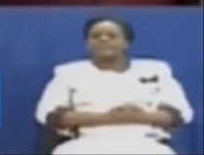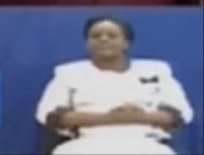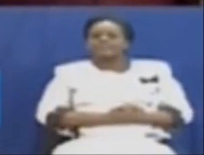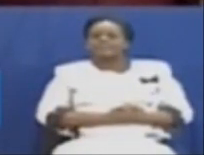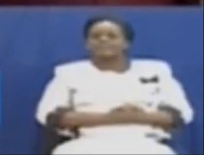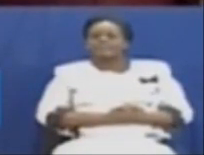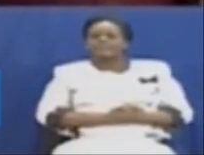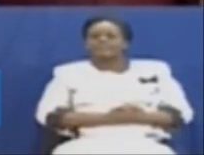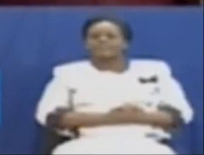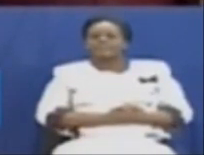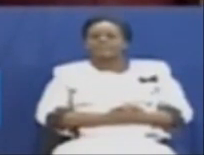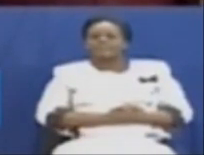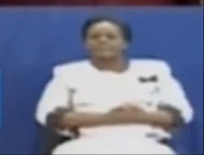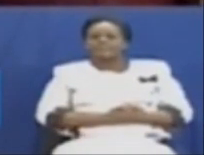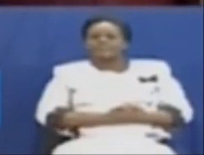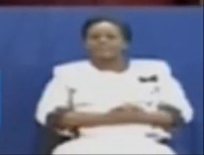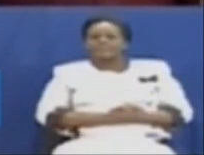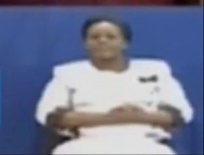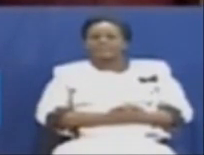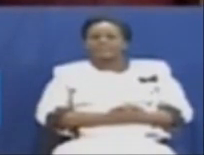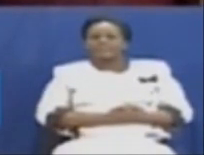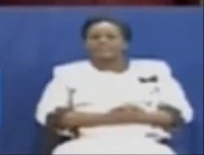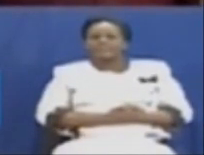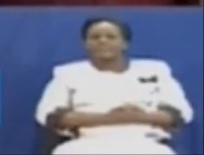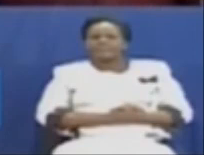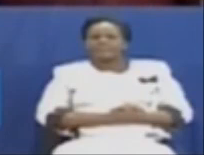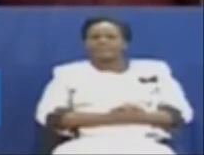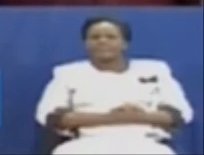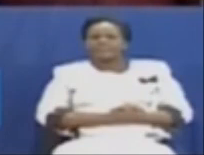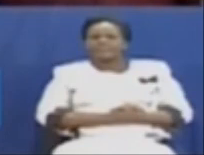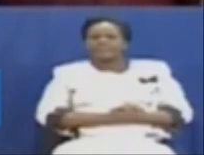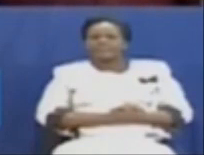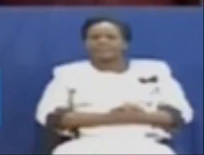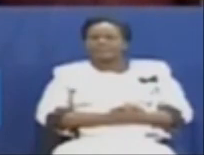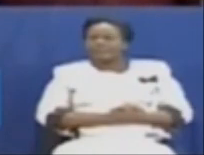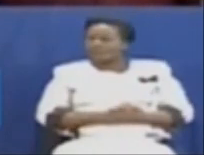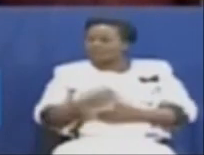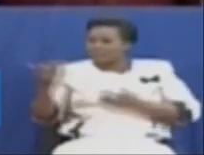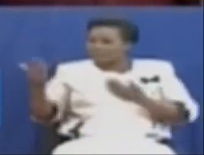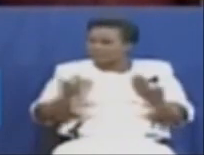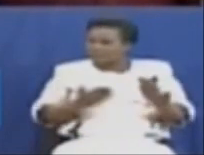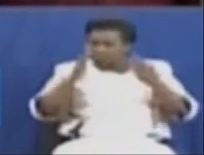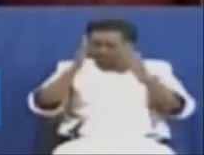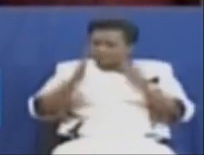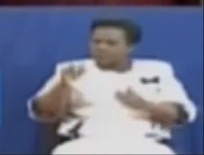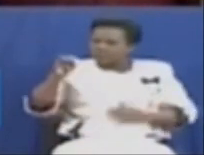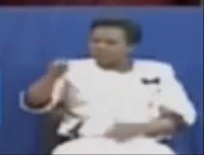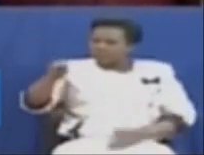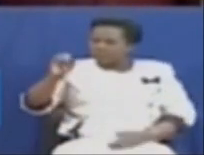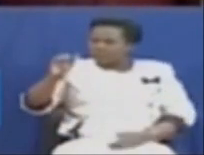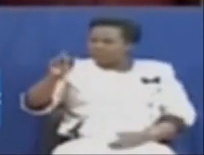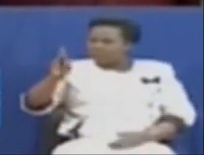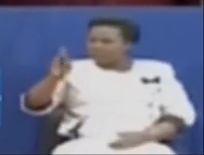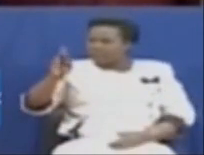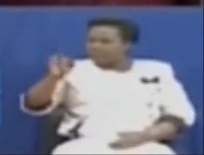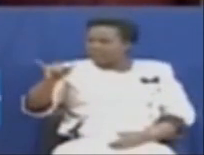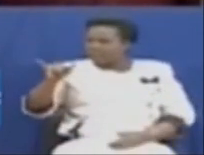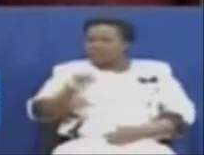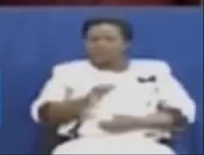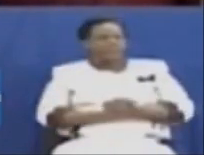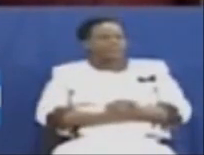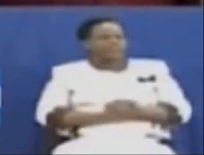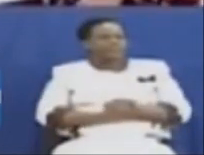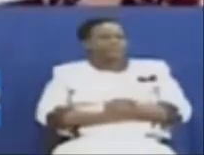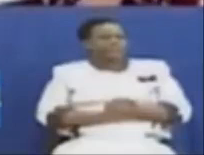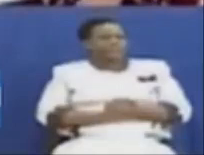Asante sana Mheshimiwa Mary Pius Chatanda. Swali kwa Mheshimiwa Waziri Mkuu. Nashukuru Mheshimiwa